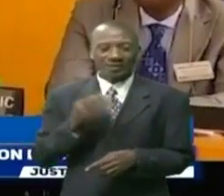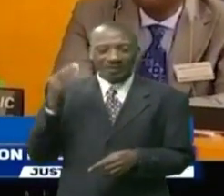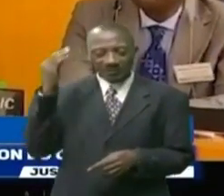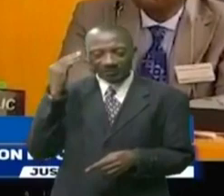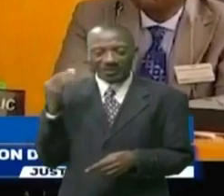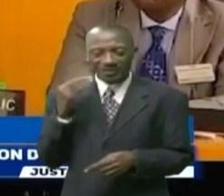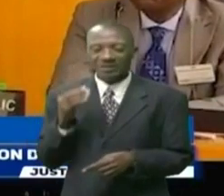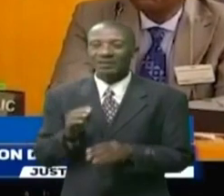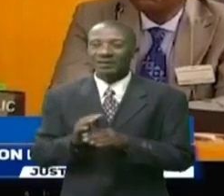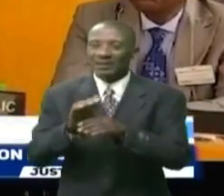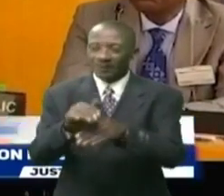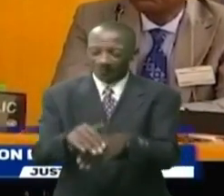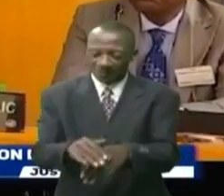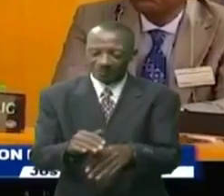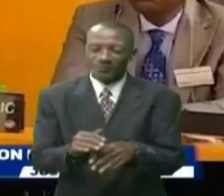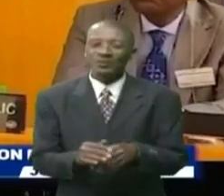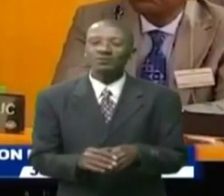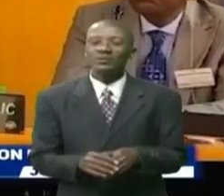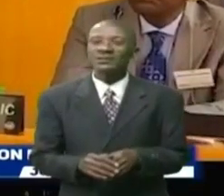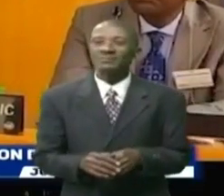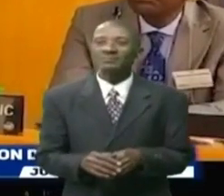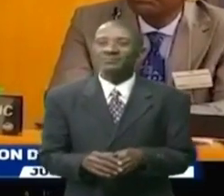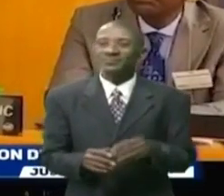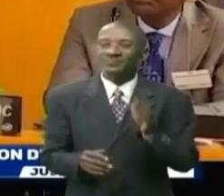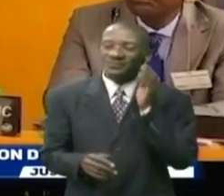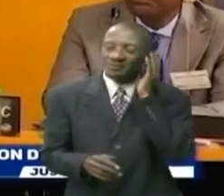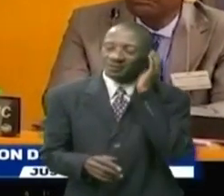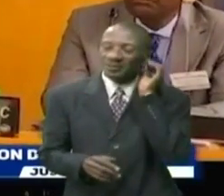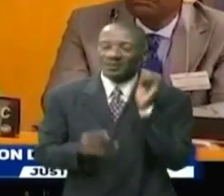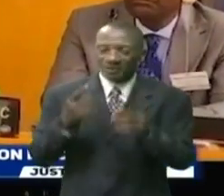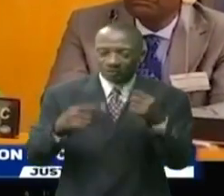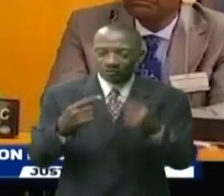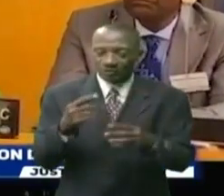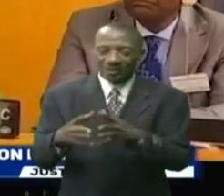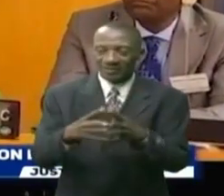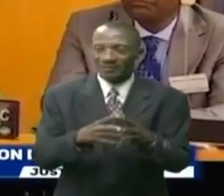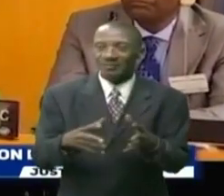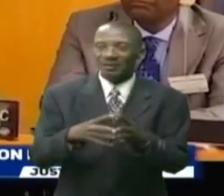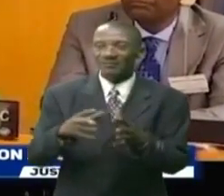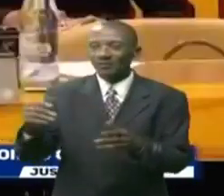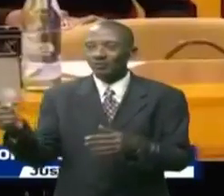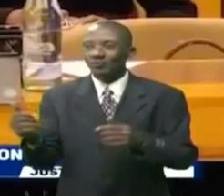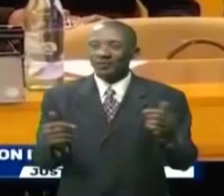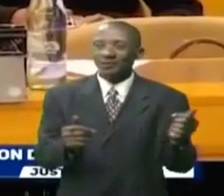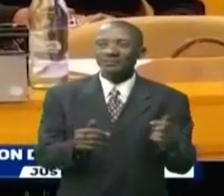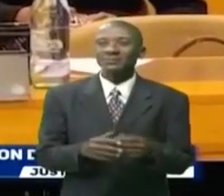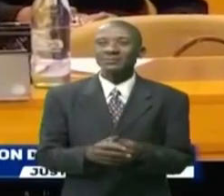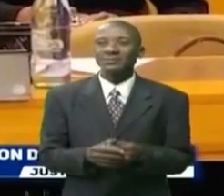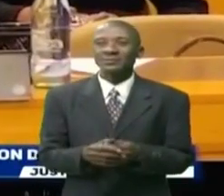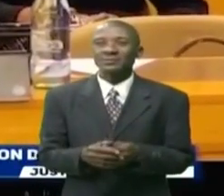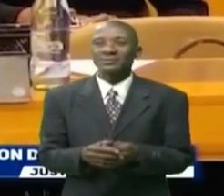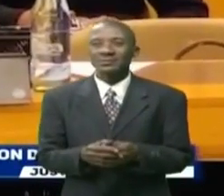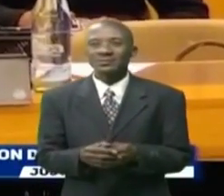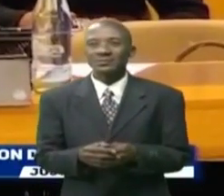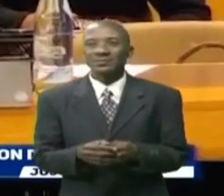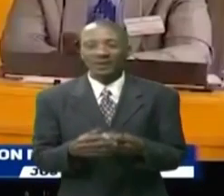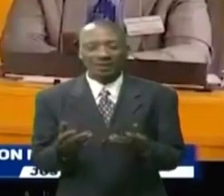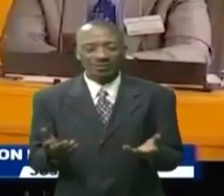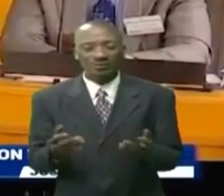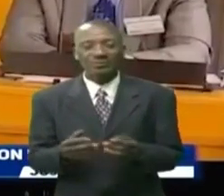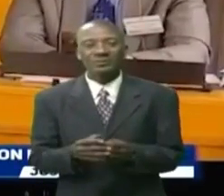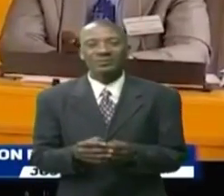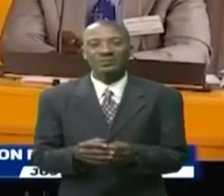et de dialogue permanent entre mon cabinet et la direction de l'UNAFRI. Notre réunion de séjour